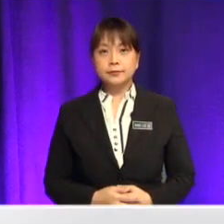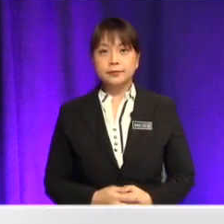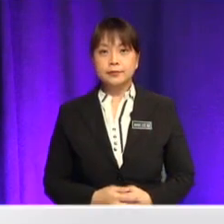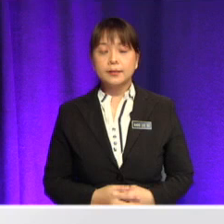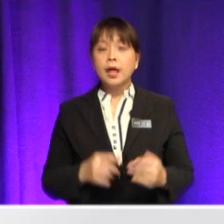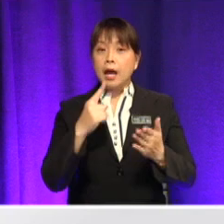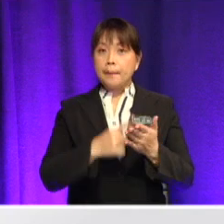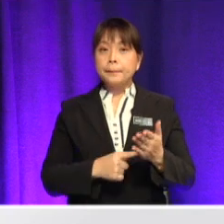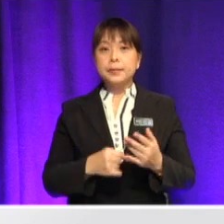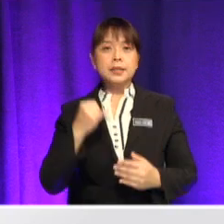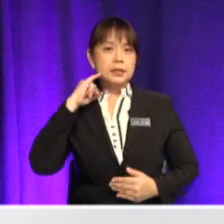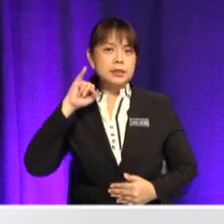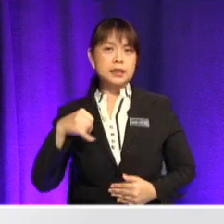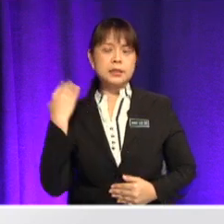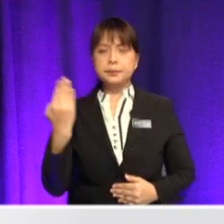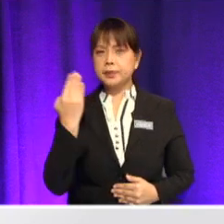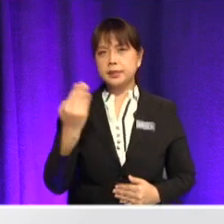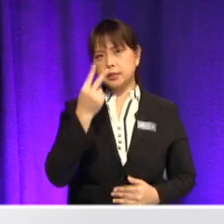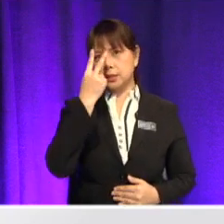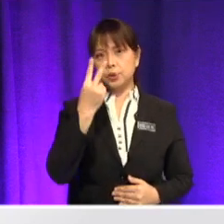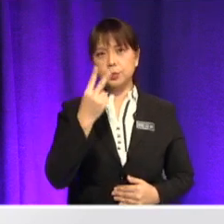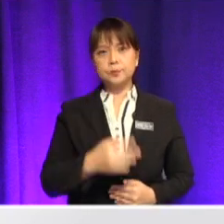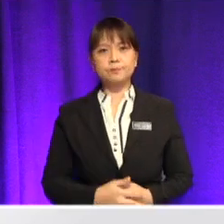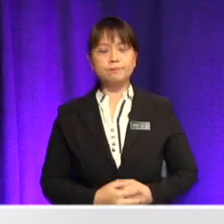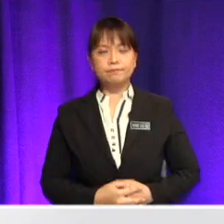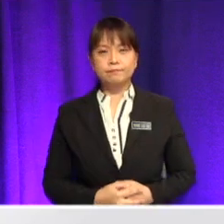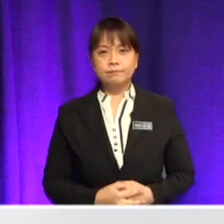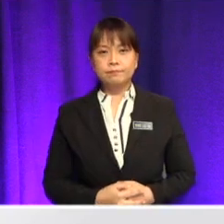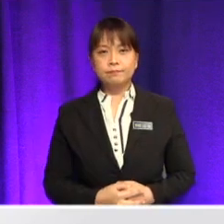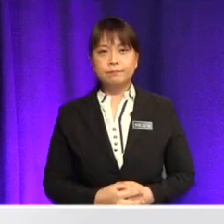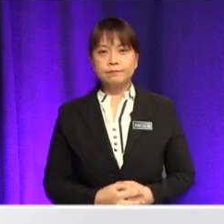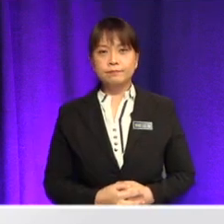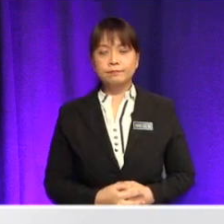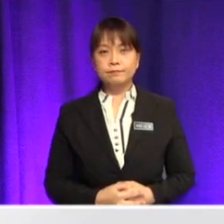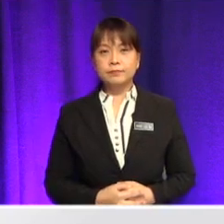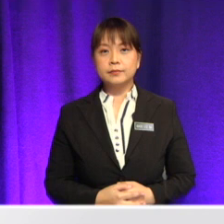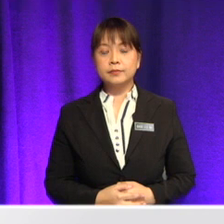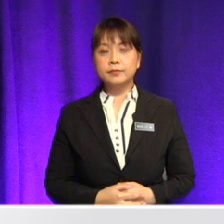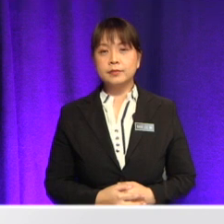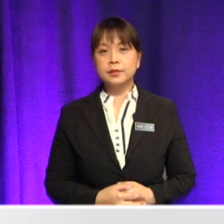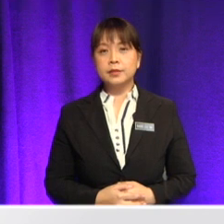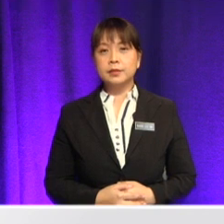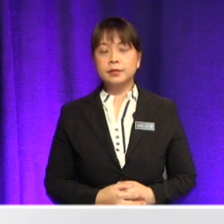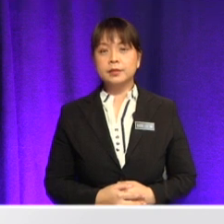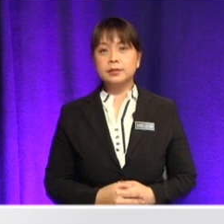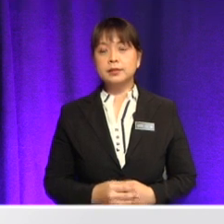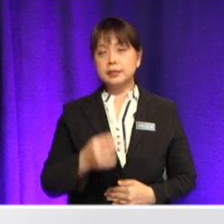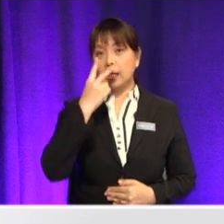Tengoklah prinsip pasti ada kehidupan sehari yang serius saya tengok break hydrolik dengan